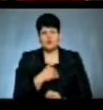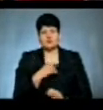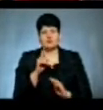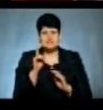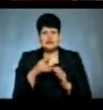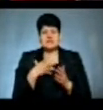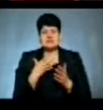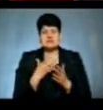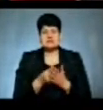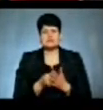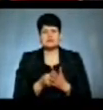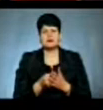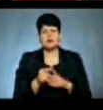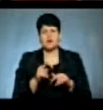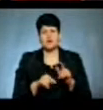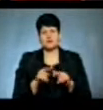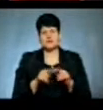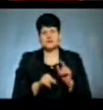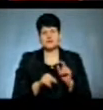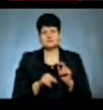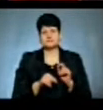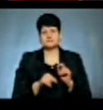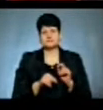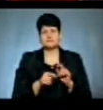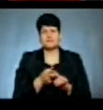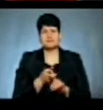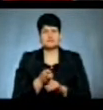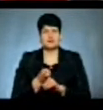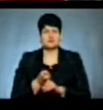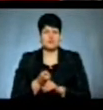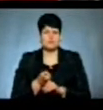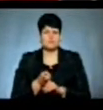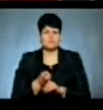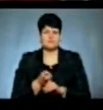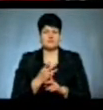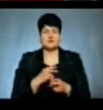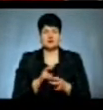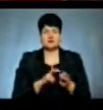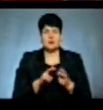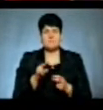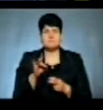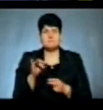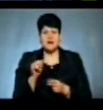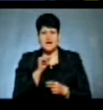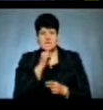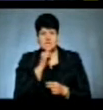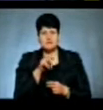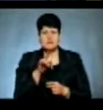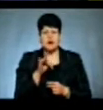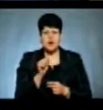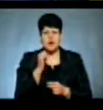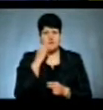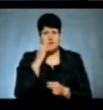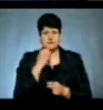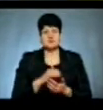свій родинний, як сказати, зв'язок. Ми шукаємо прадіда, прабабцю. 47-річна